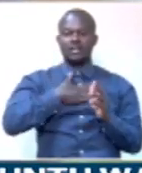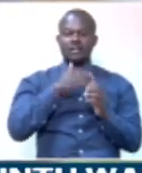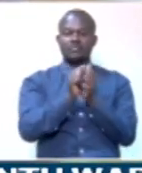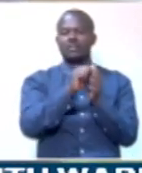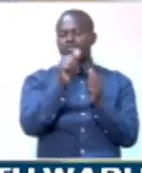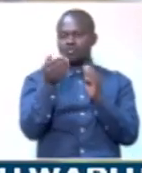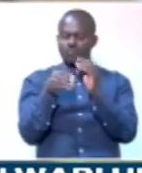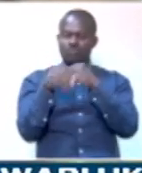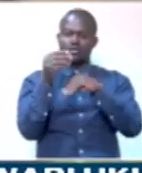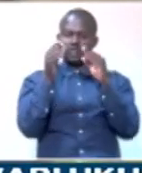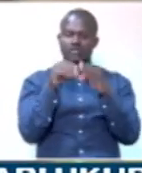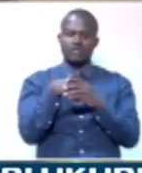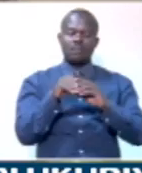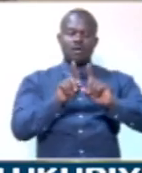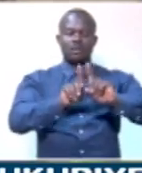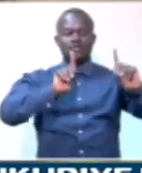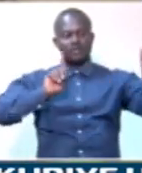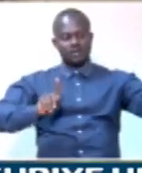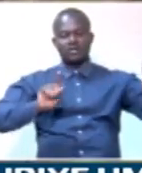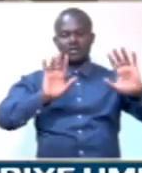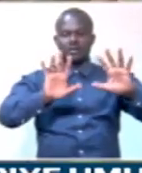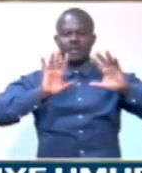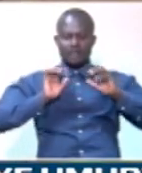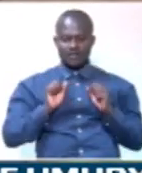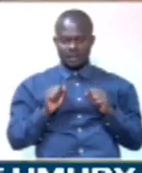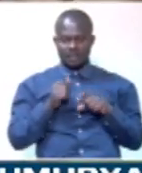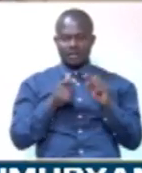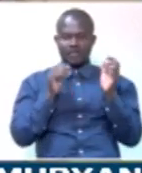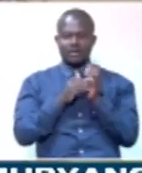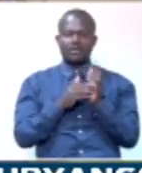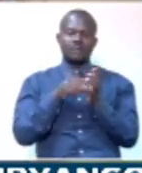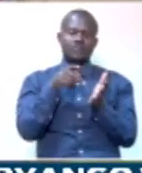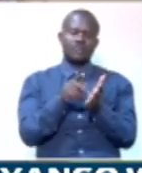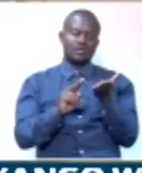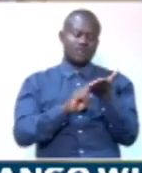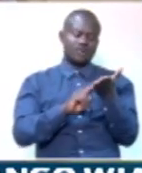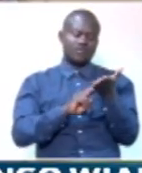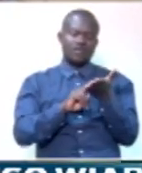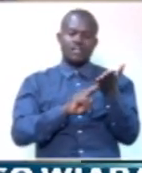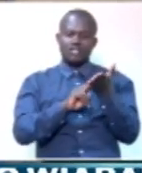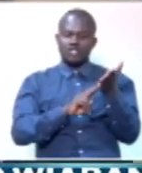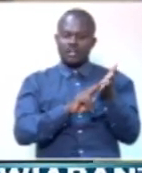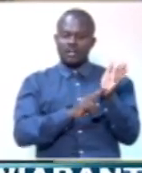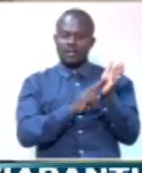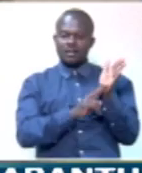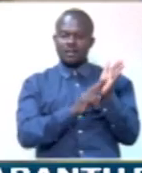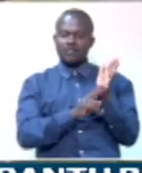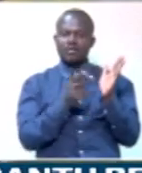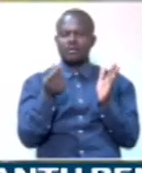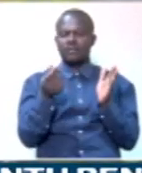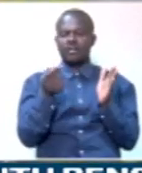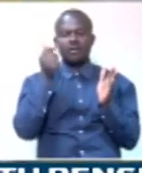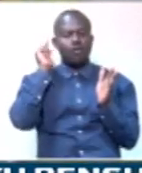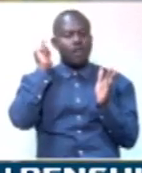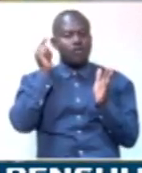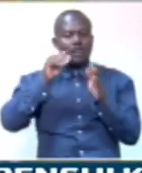tugomba gushyiramo intera twirinda, kandi tukishyurana dukoresheje mobile money.